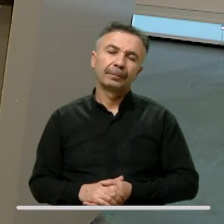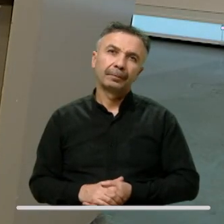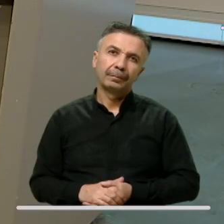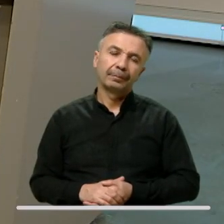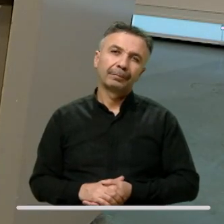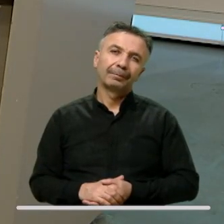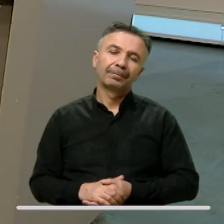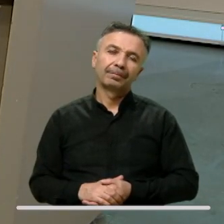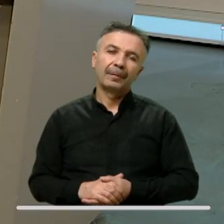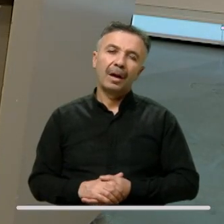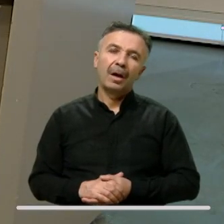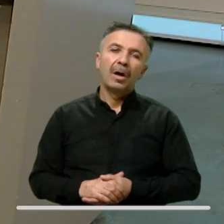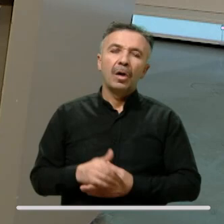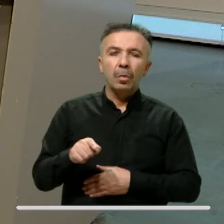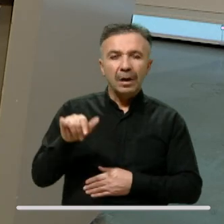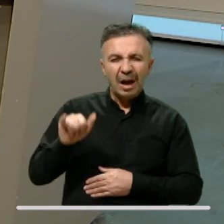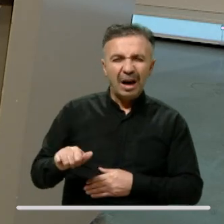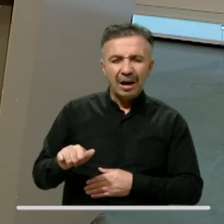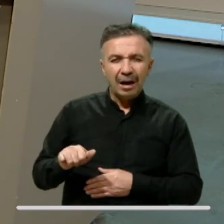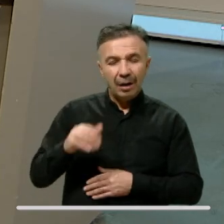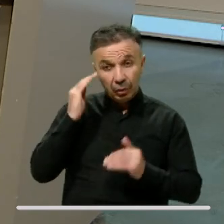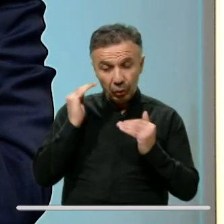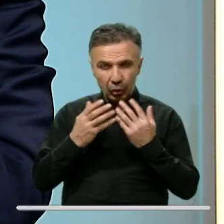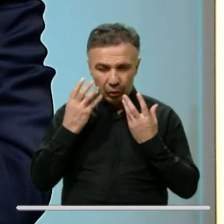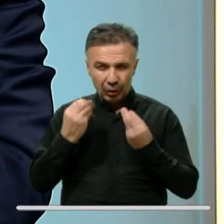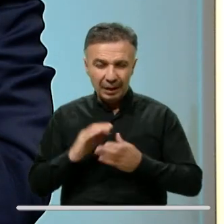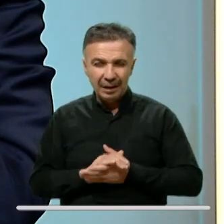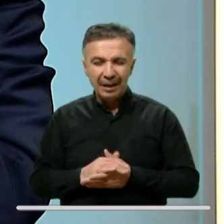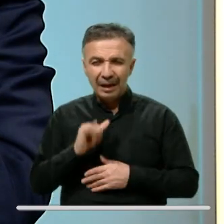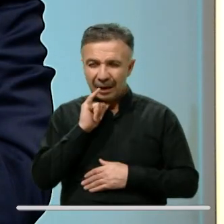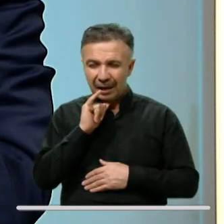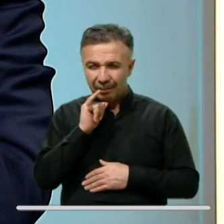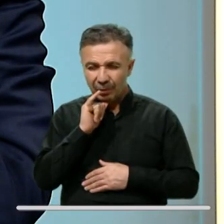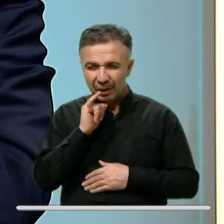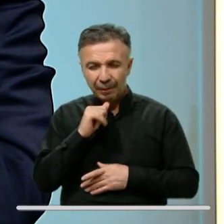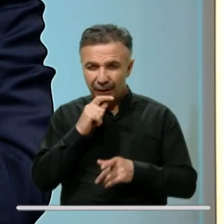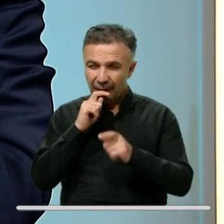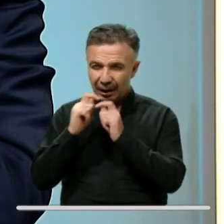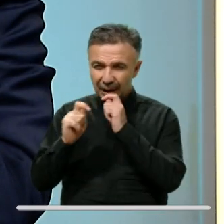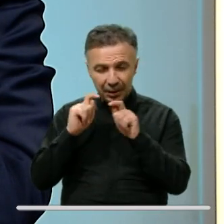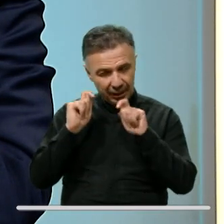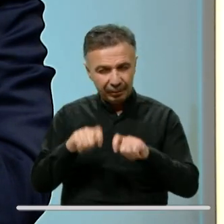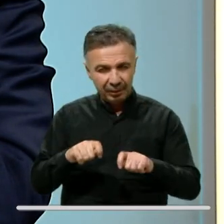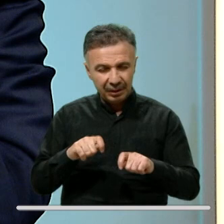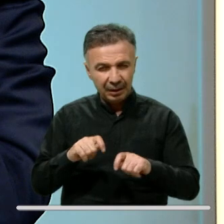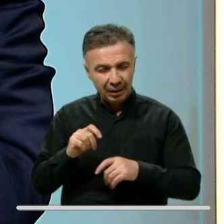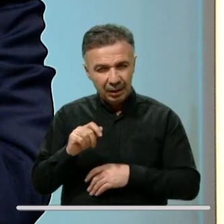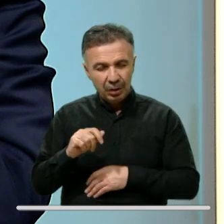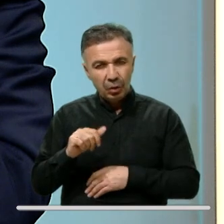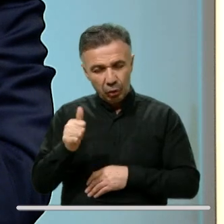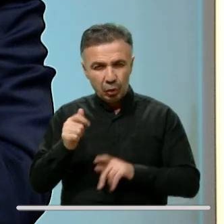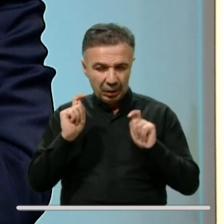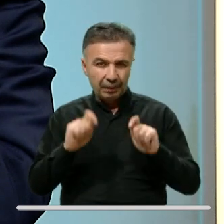demiş. Burada hakkaniyete uygun olan gram üzerinden bir anlaşma yapmışlarsa, yani gün